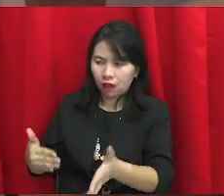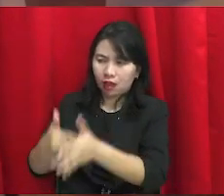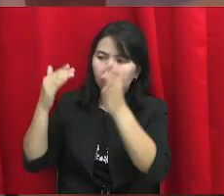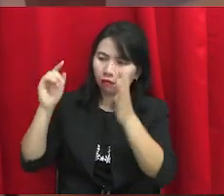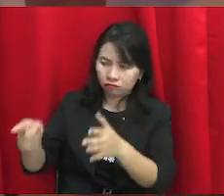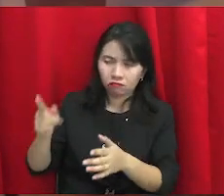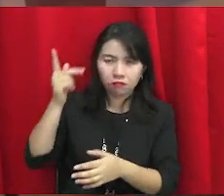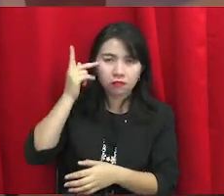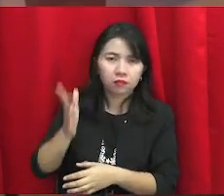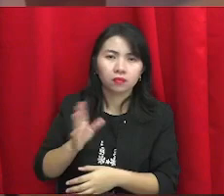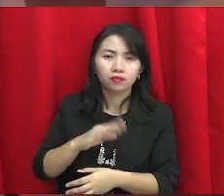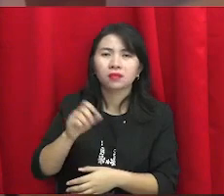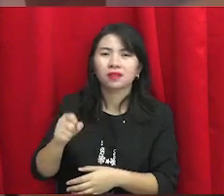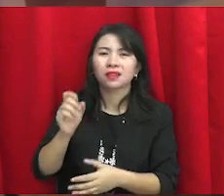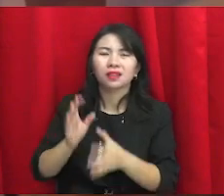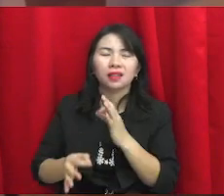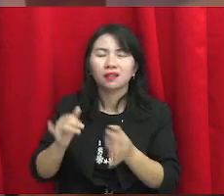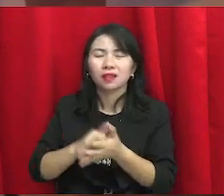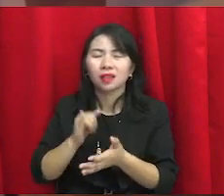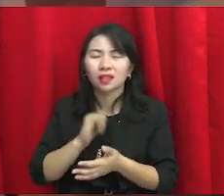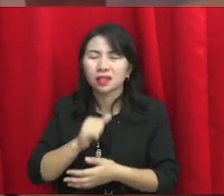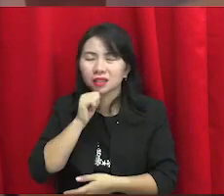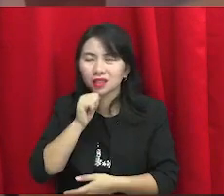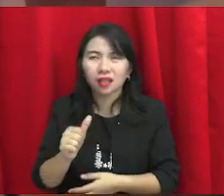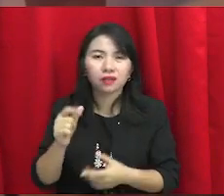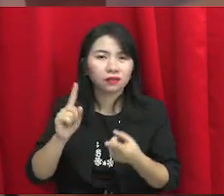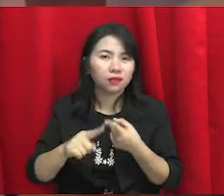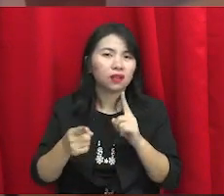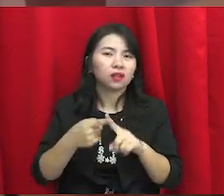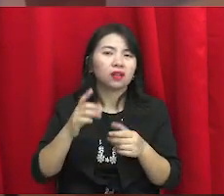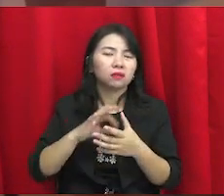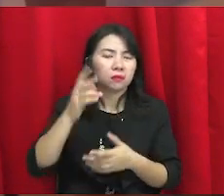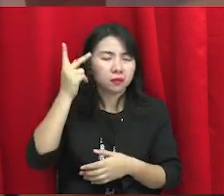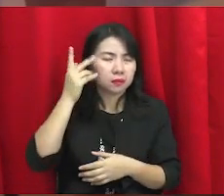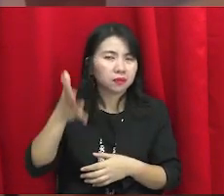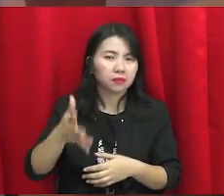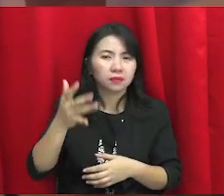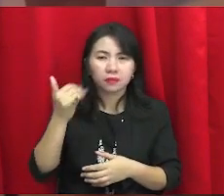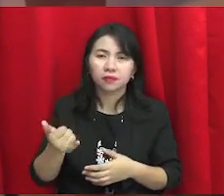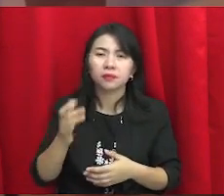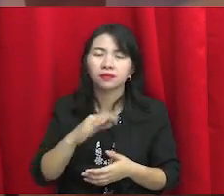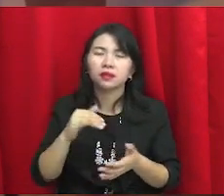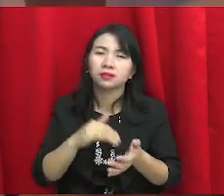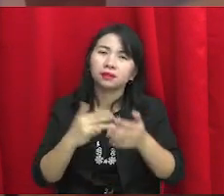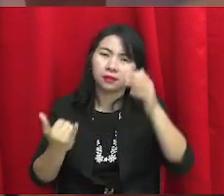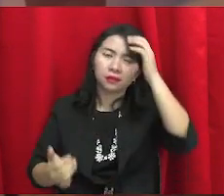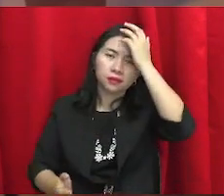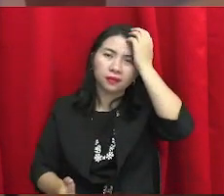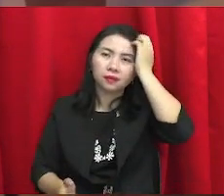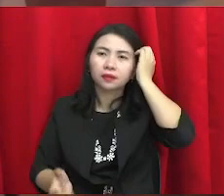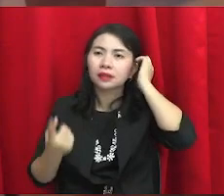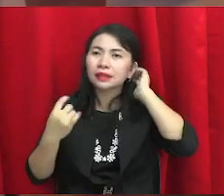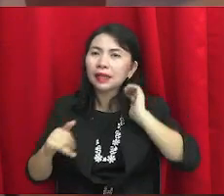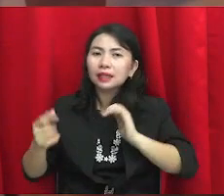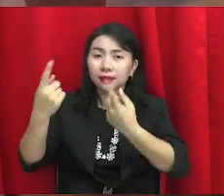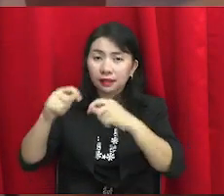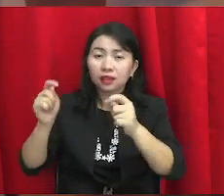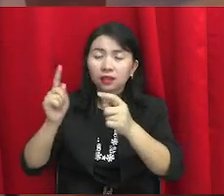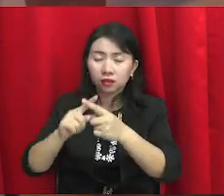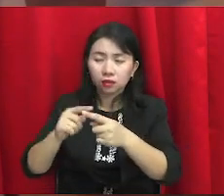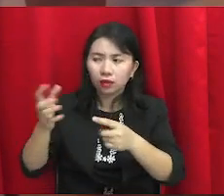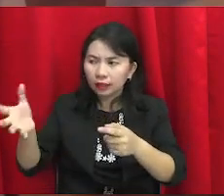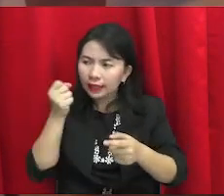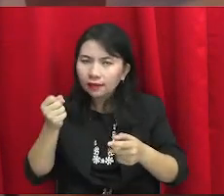pabor. At kapag hindi ginawa ng pastor yun, maghahanap sila ng rason na kasiraan ng pastor. Yeah. I'm